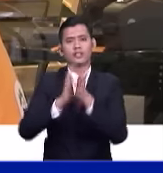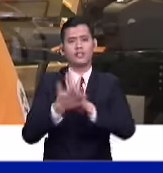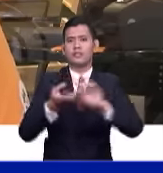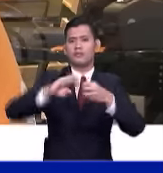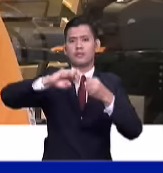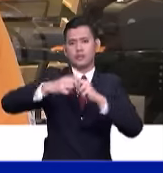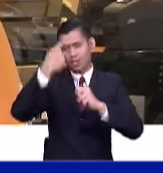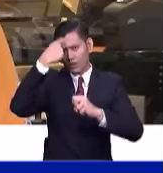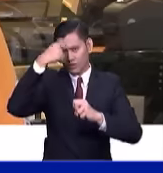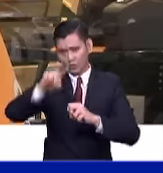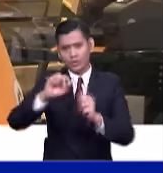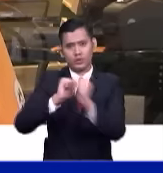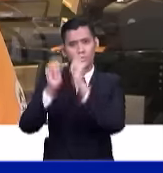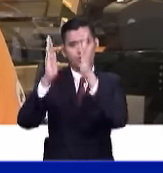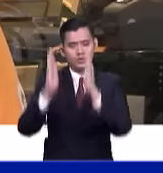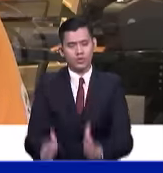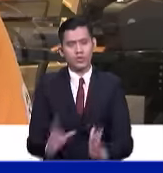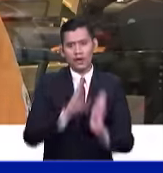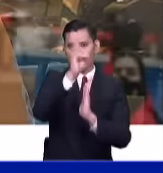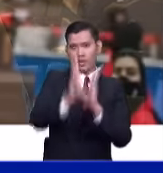mereka pun quarantine.